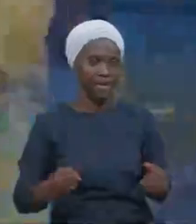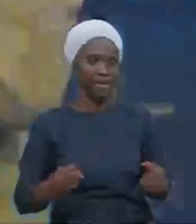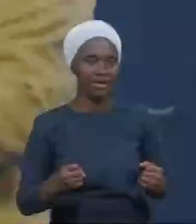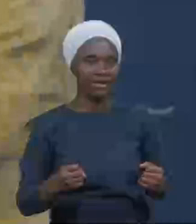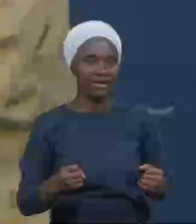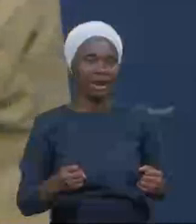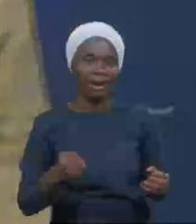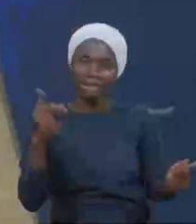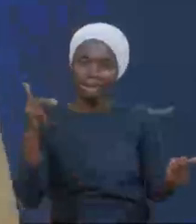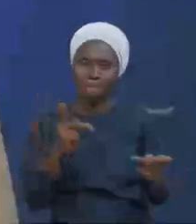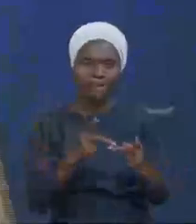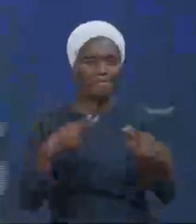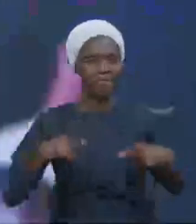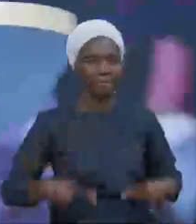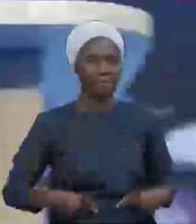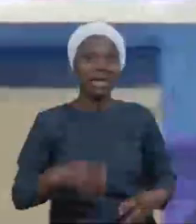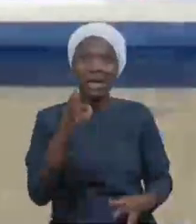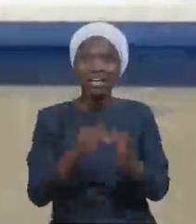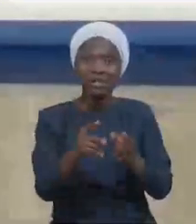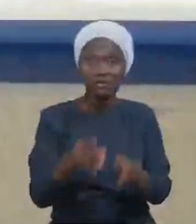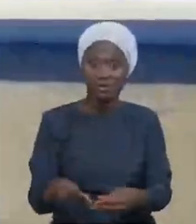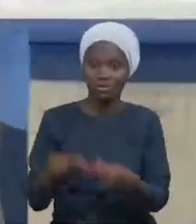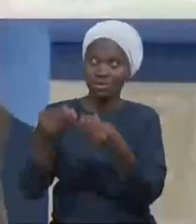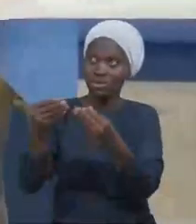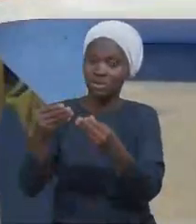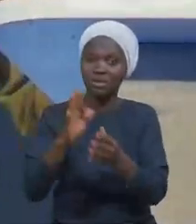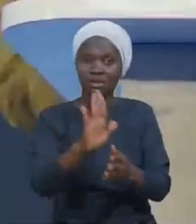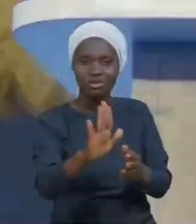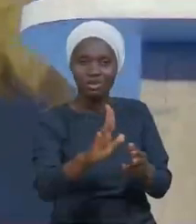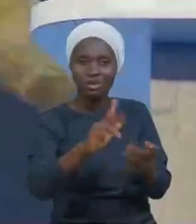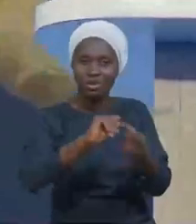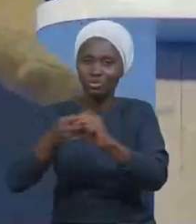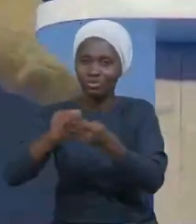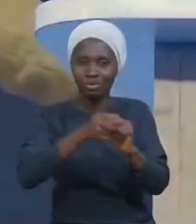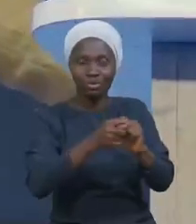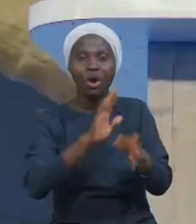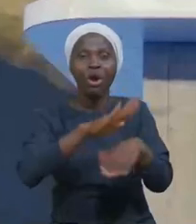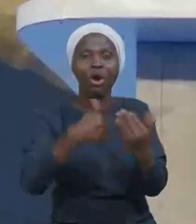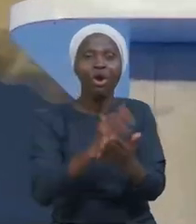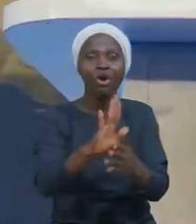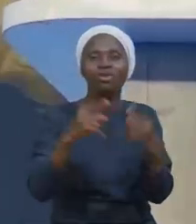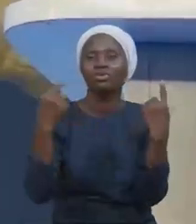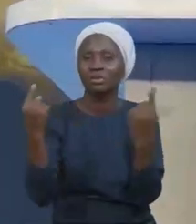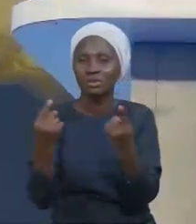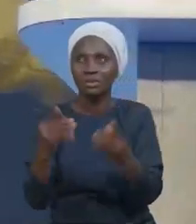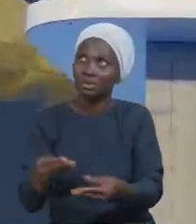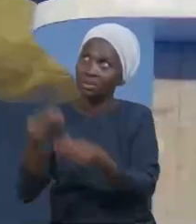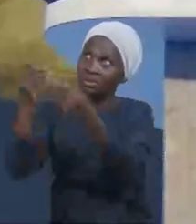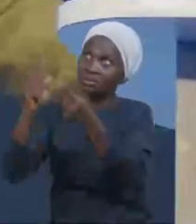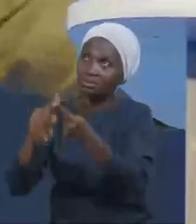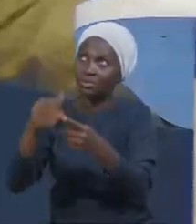Si tu donnes tes problèmes au Seigneur, toutes tes transgressions au Seigneur, il te